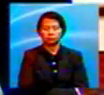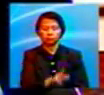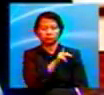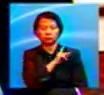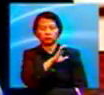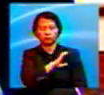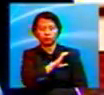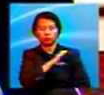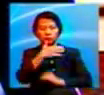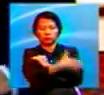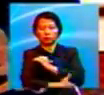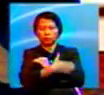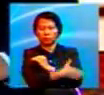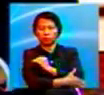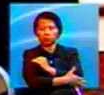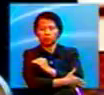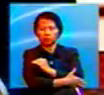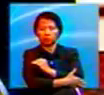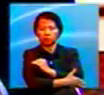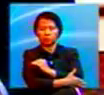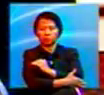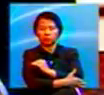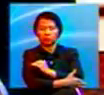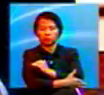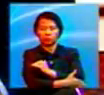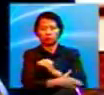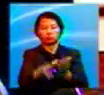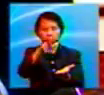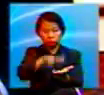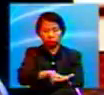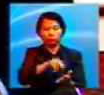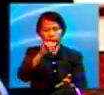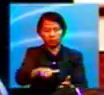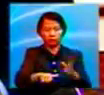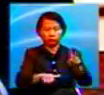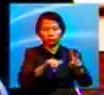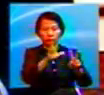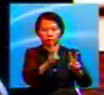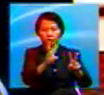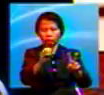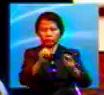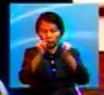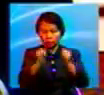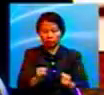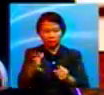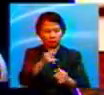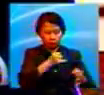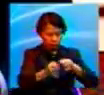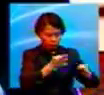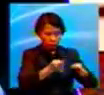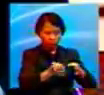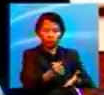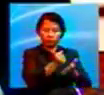Ketua Polis Negara Tan Sri Abdul Khalid Abu Bakar mengesahkan 260 individu telah diambil keterangan untuk